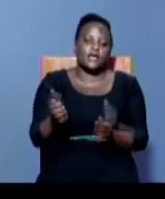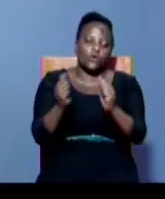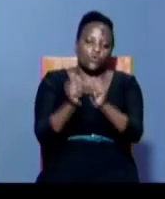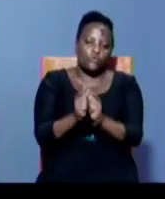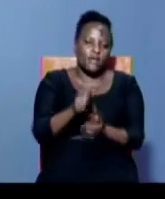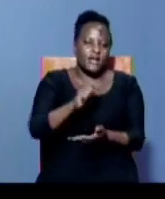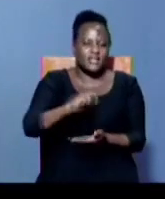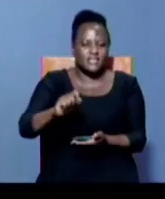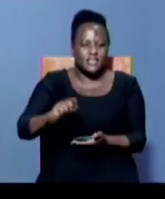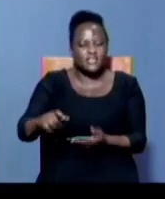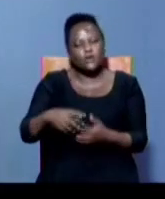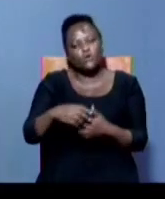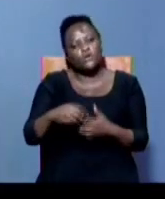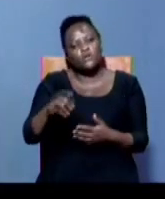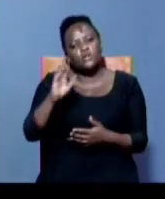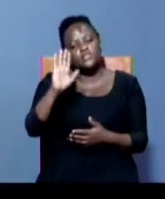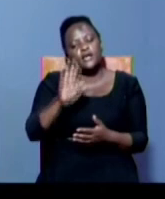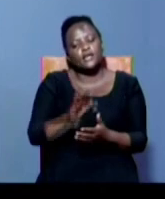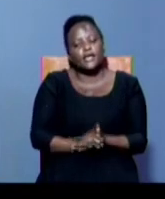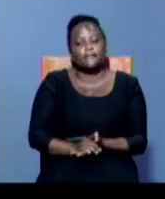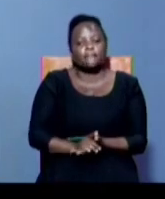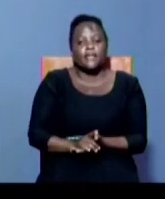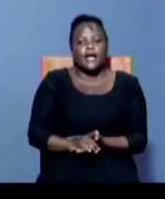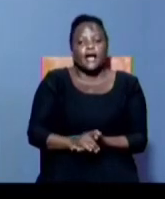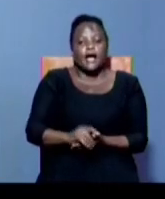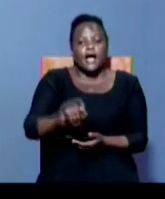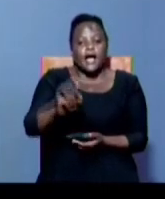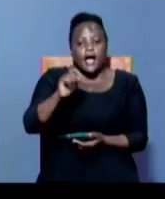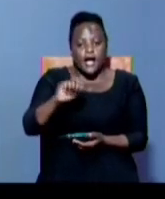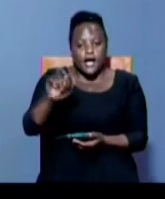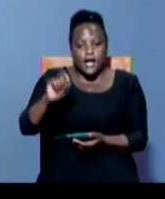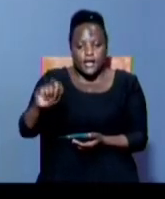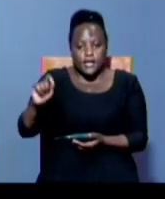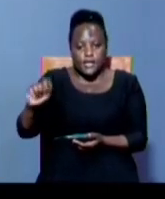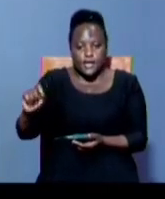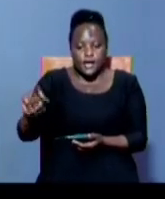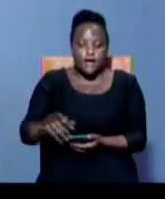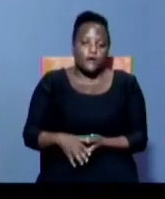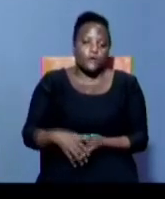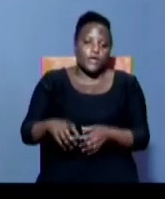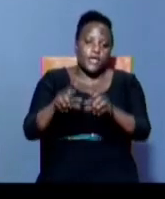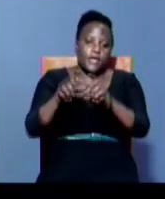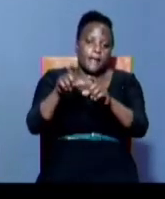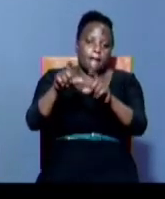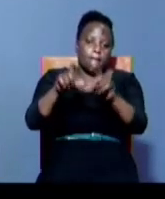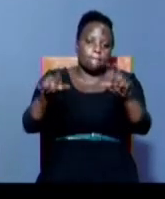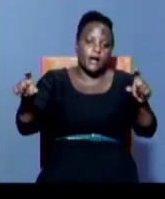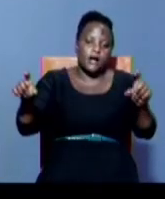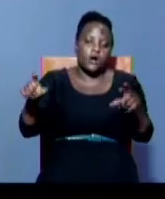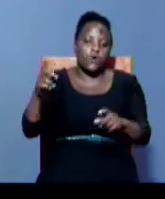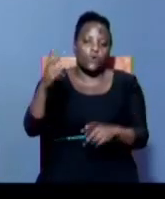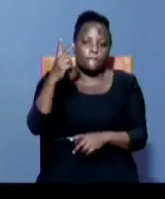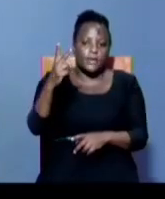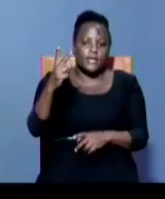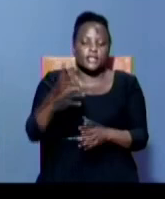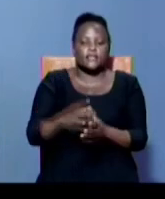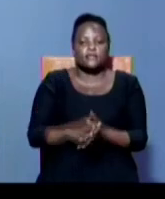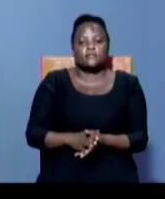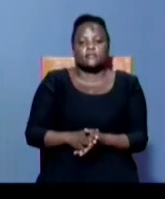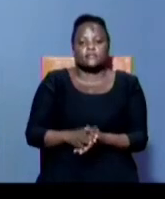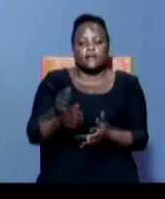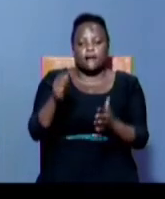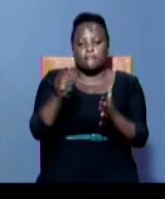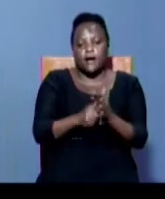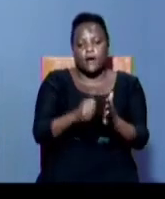kwa kidole chake, akaandika kwenye mbao mbili za mawe, na akazimpatia Musa ziweke kwenye sanduku,